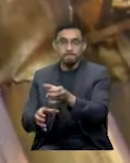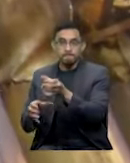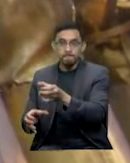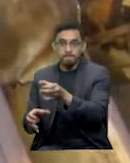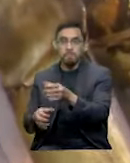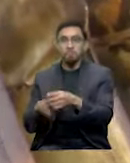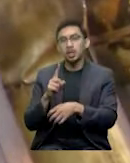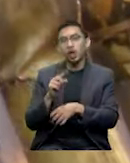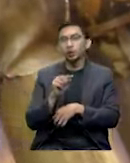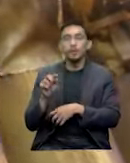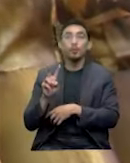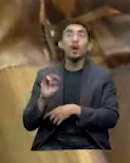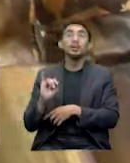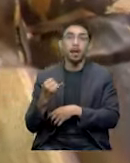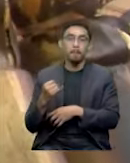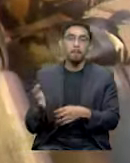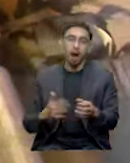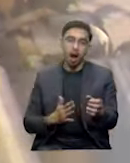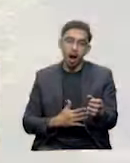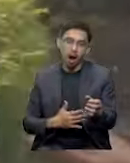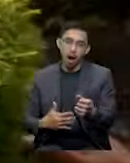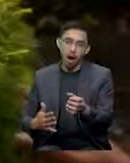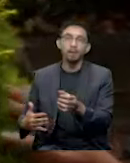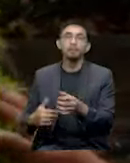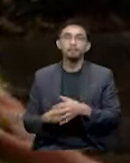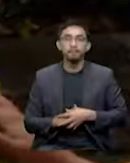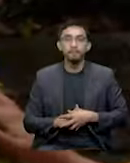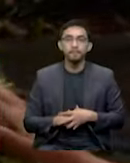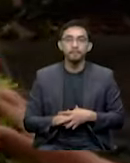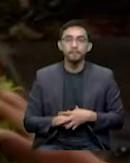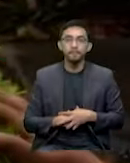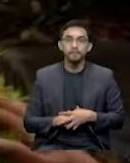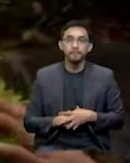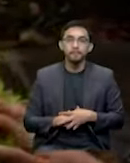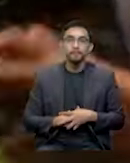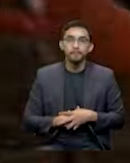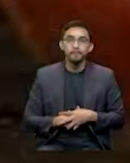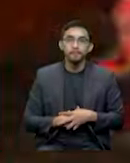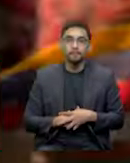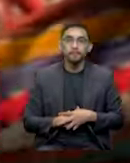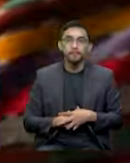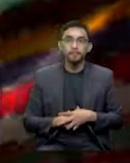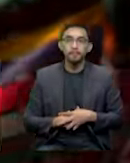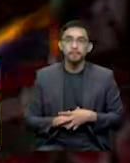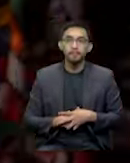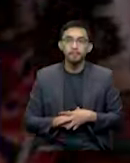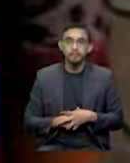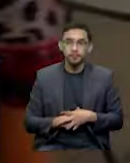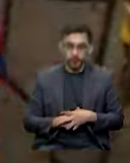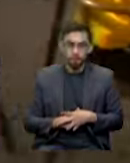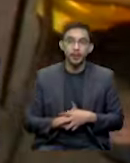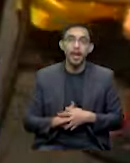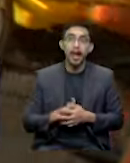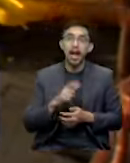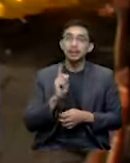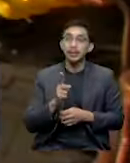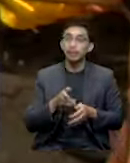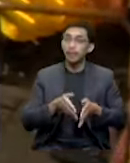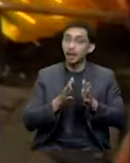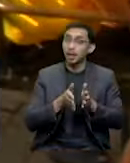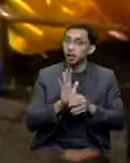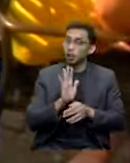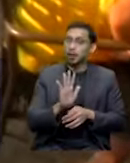jam, baru kita masukin ke bambu. Tak hanya kuliner tradisional, di sini Anda juga bisa